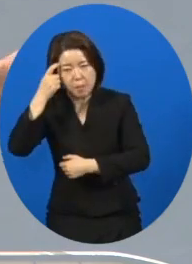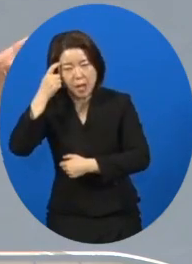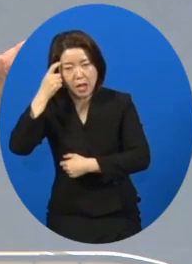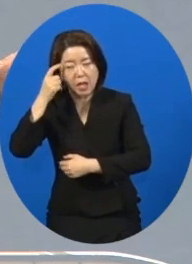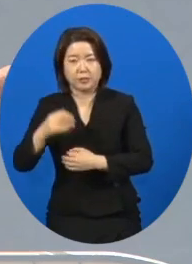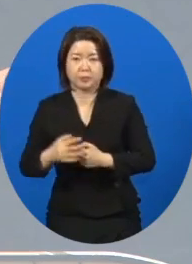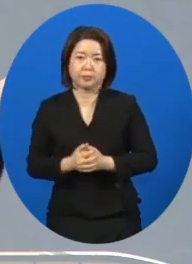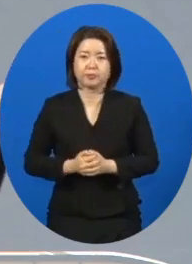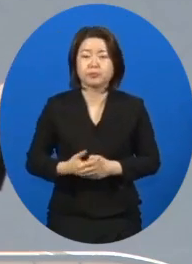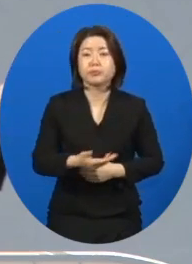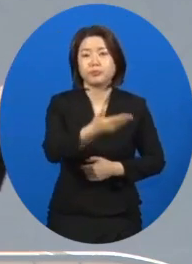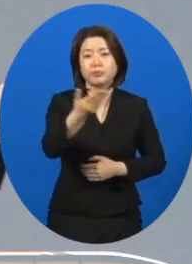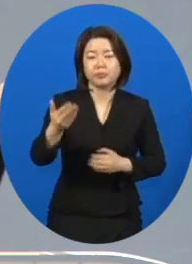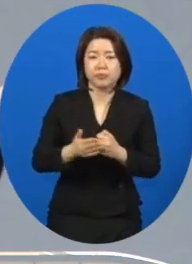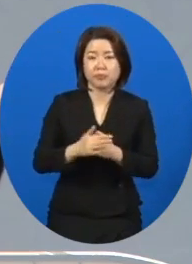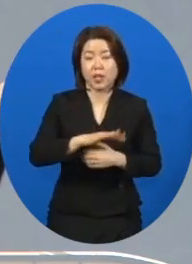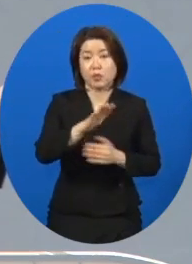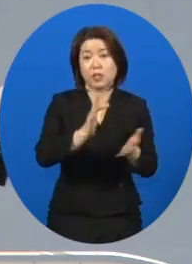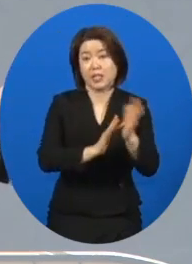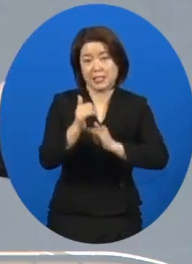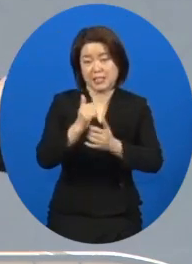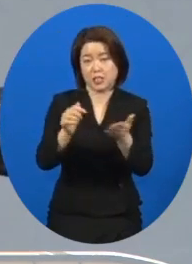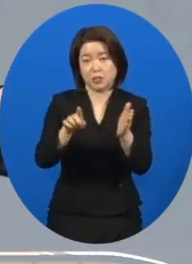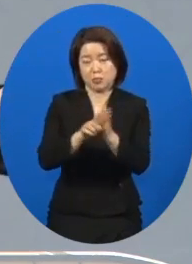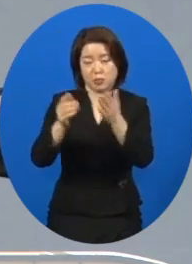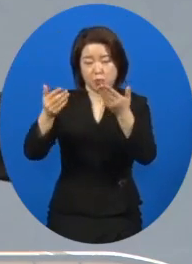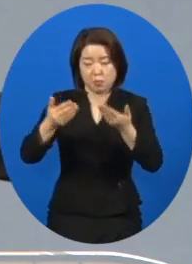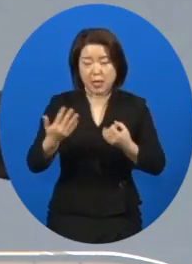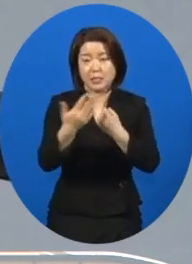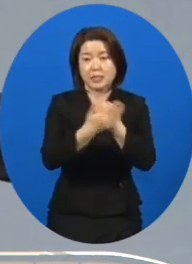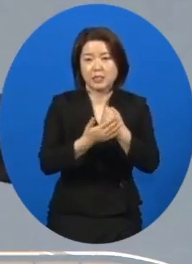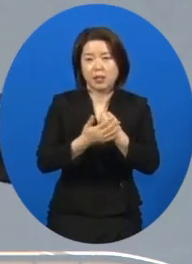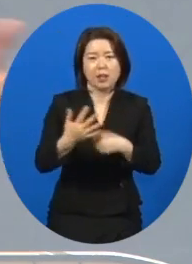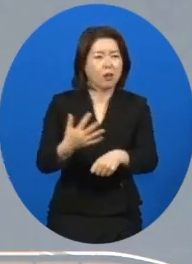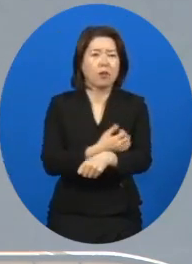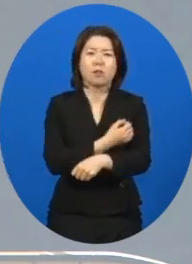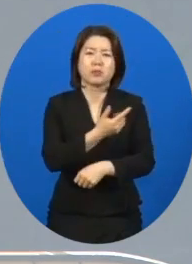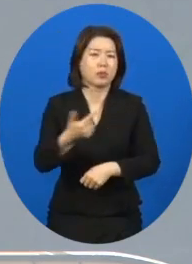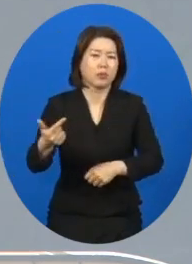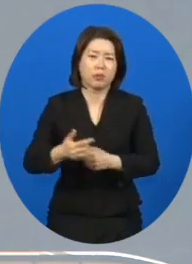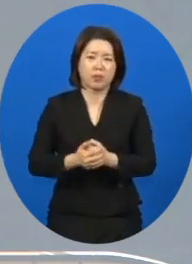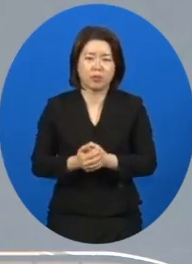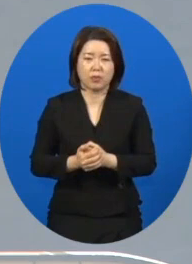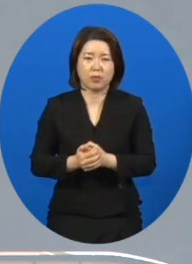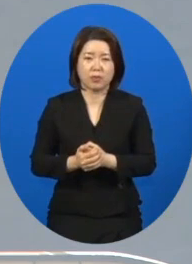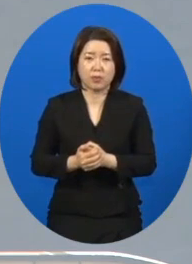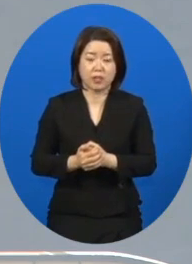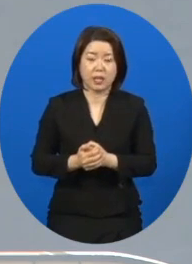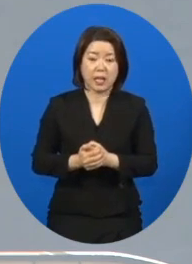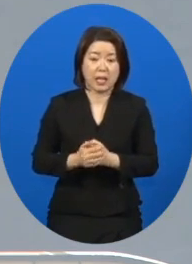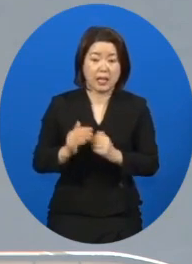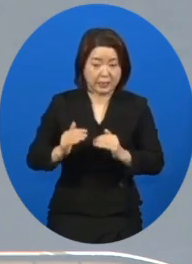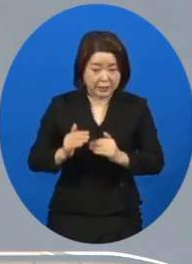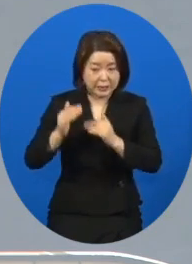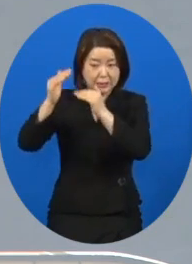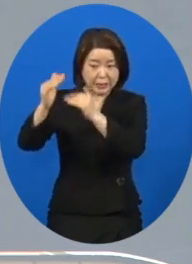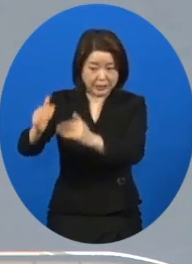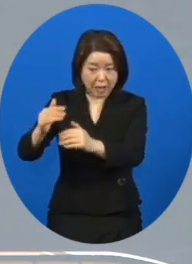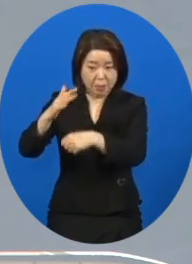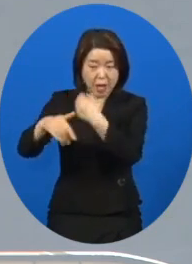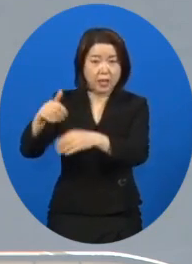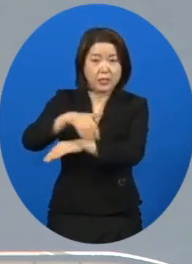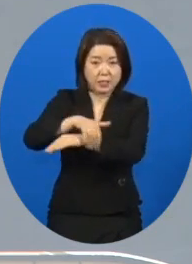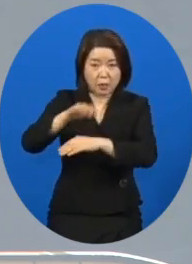여러분, 우리가 예수 믿고 받은 은혜가 엄청납니다. 그런데 하나님의 그다음 계획이 있어요.